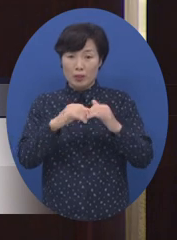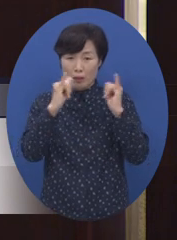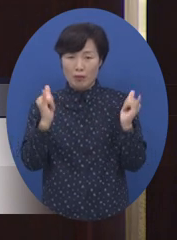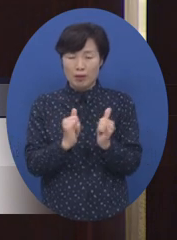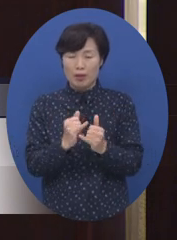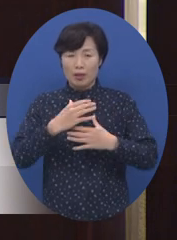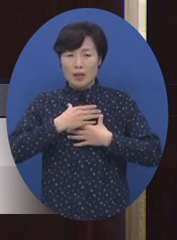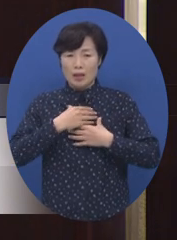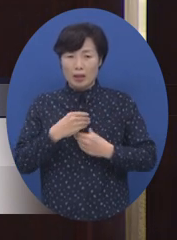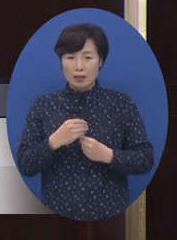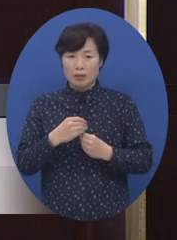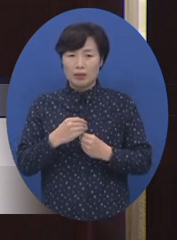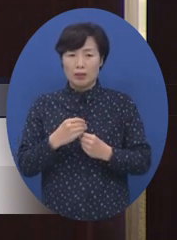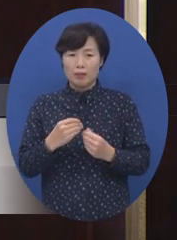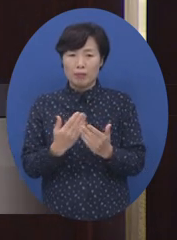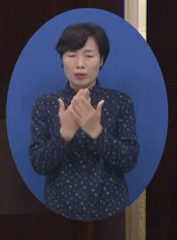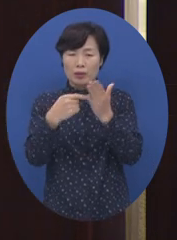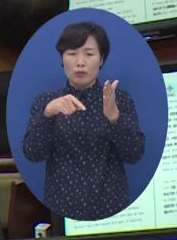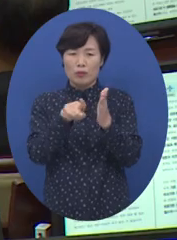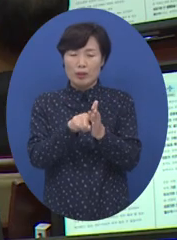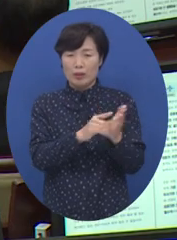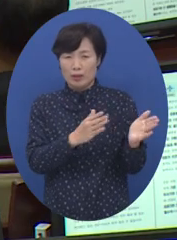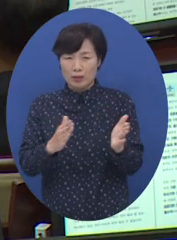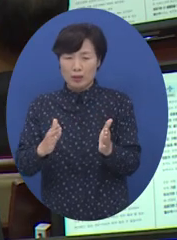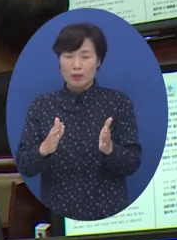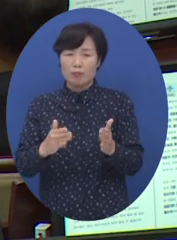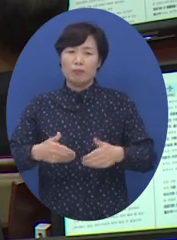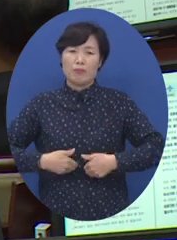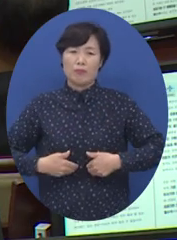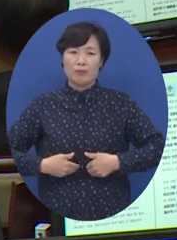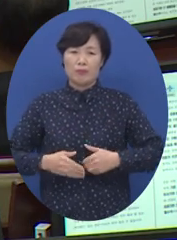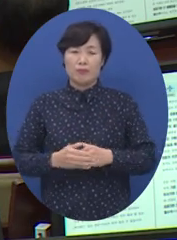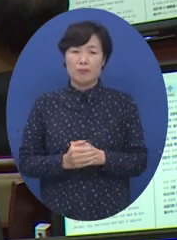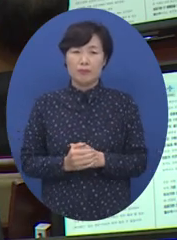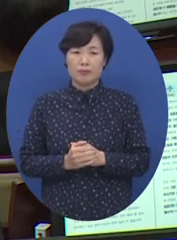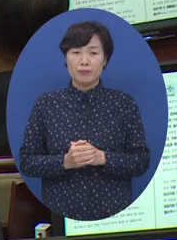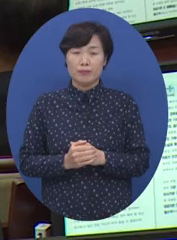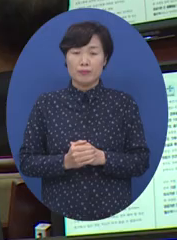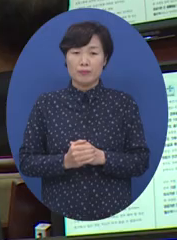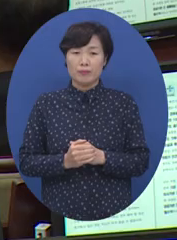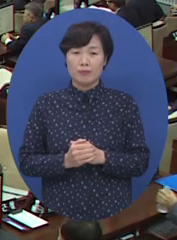종합적인 주거복지 향상을 위한 대책 마련이 시급합니다. 경기도의회는 6일과 7일